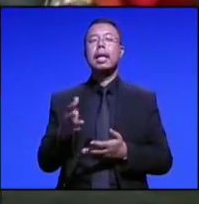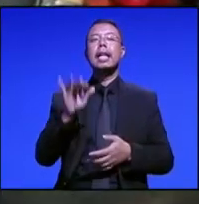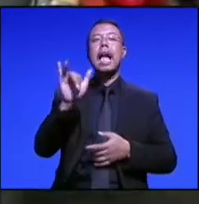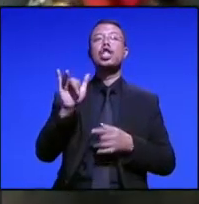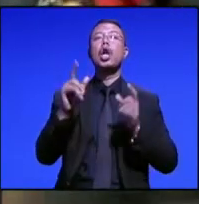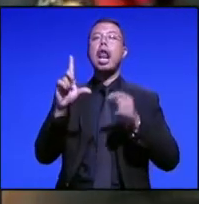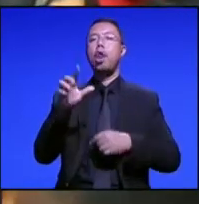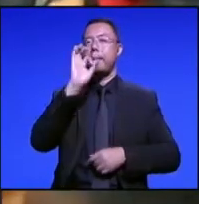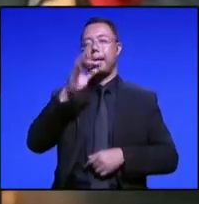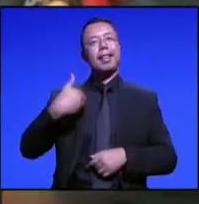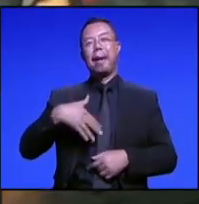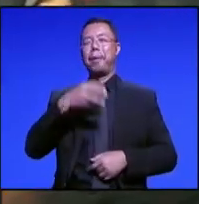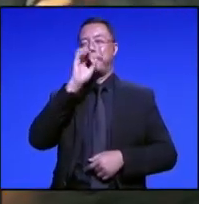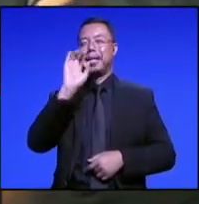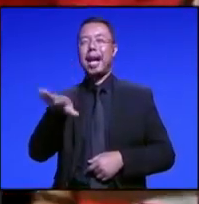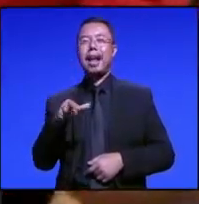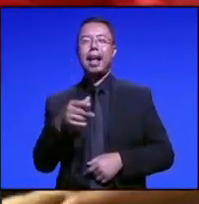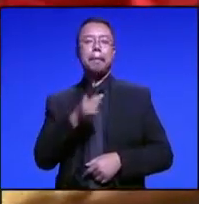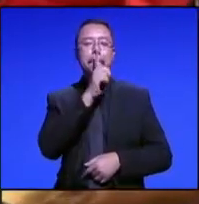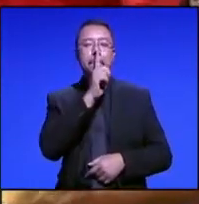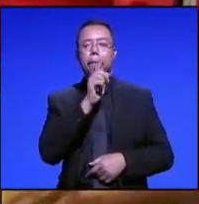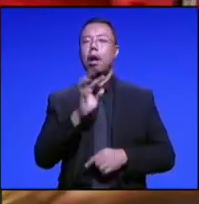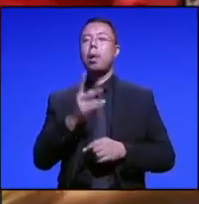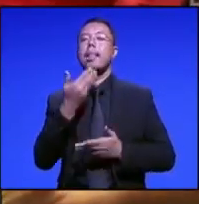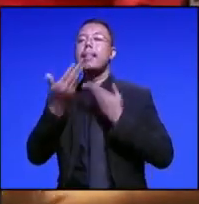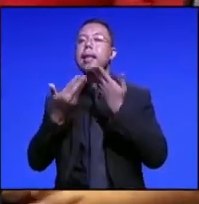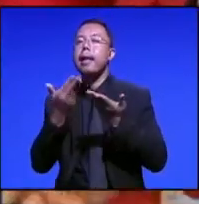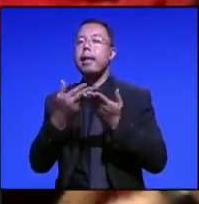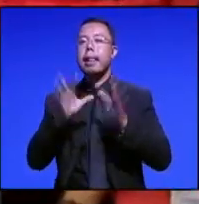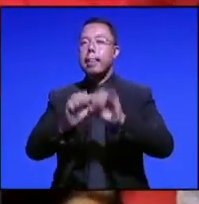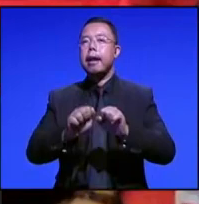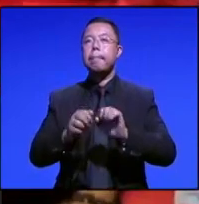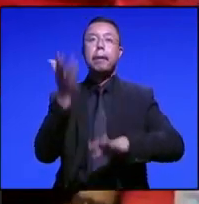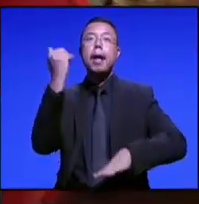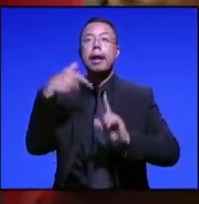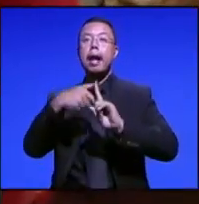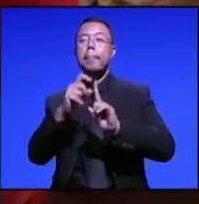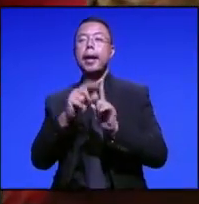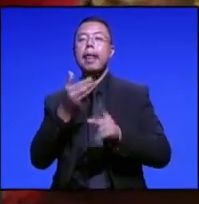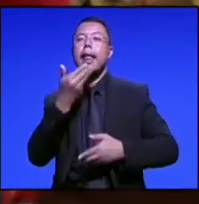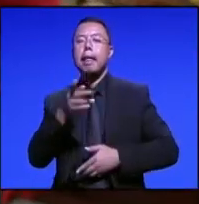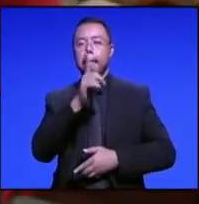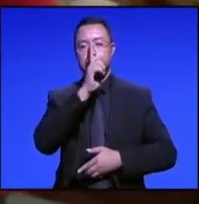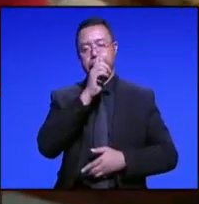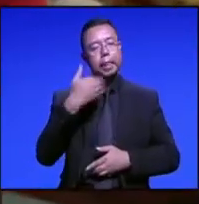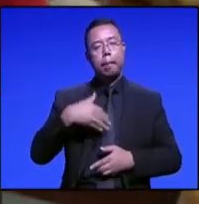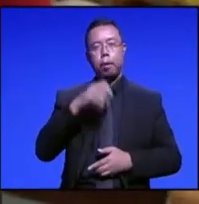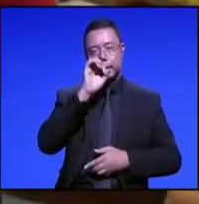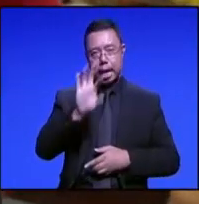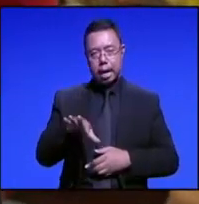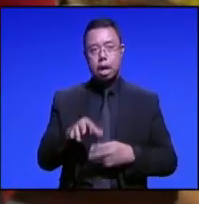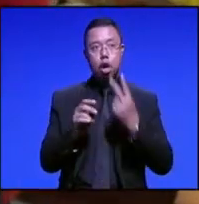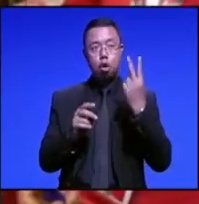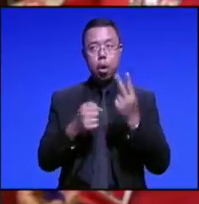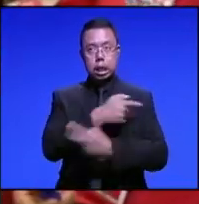Yasona Lauli enggan berkomentar banyak soal operasi tangkap tangan KPK yang melibatkan Komisioner KPU Wahyu Setiawan dan dua